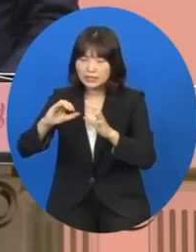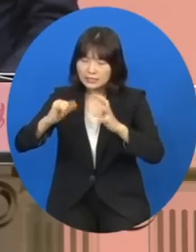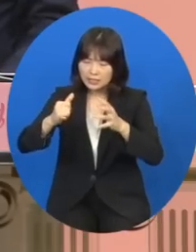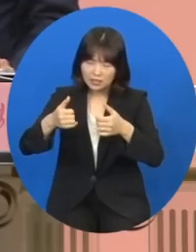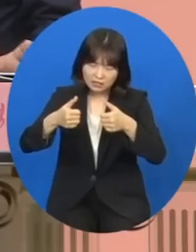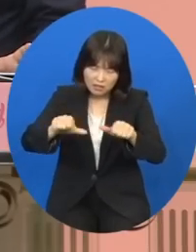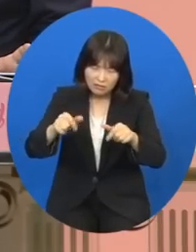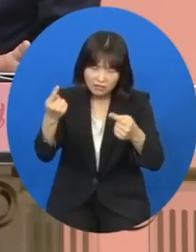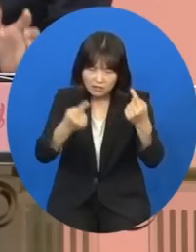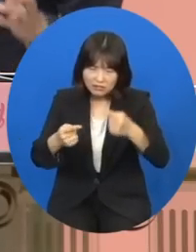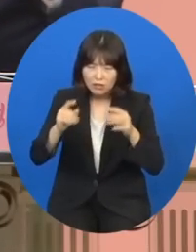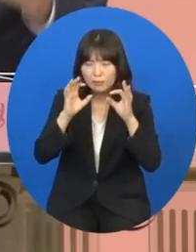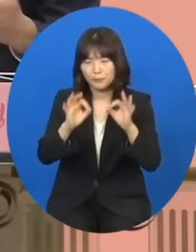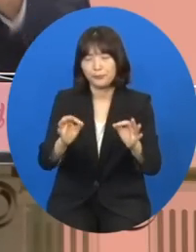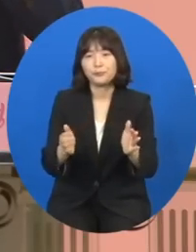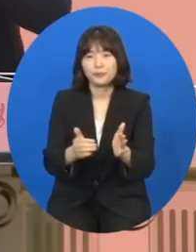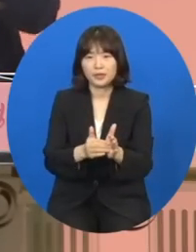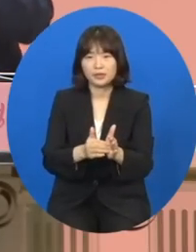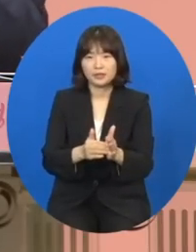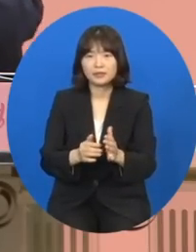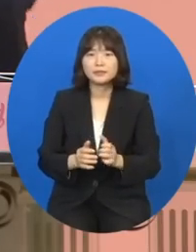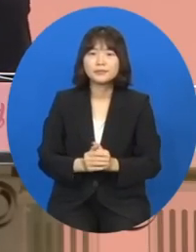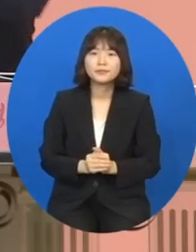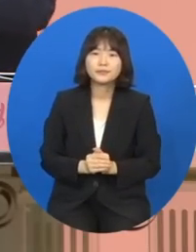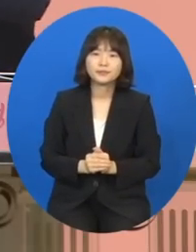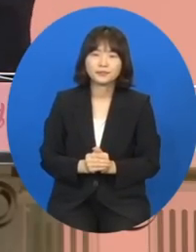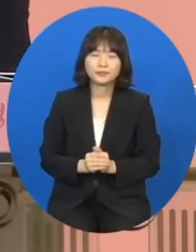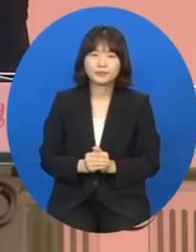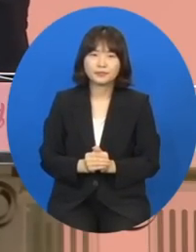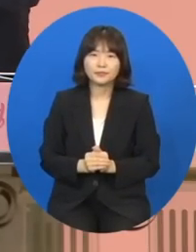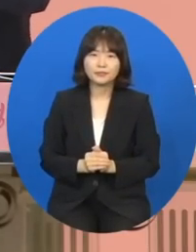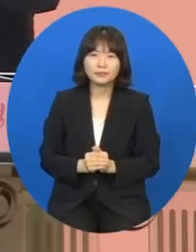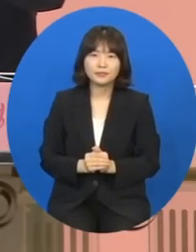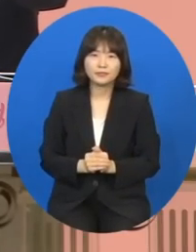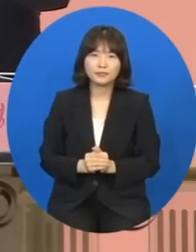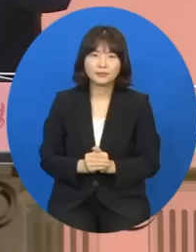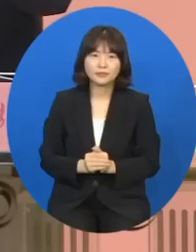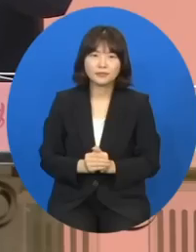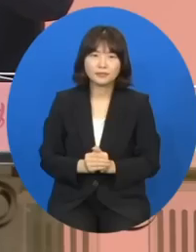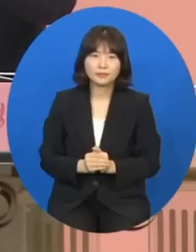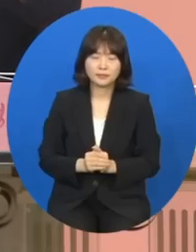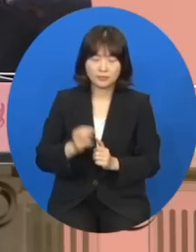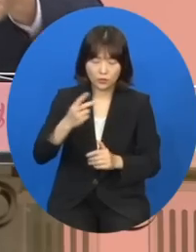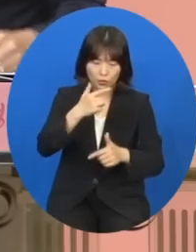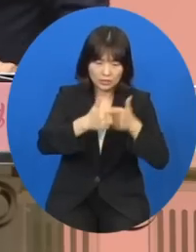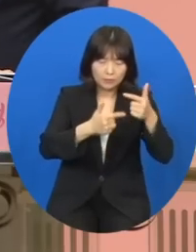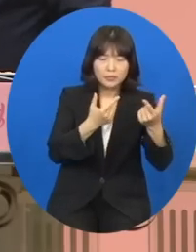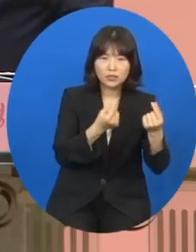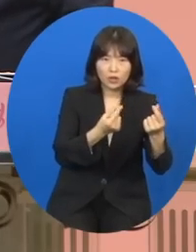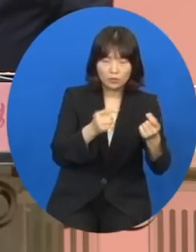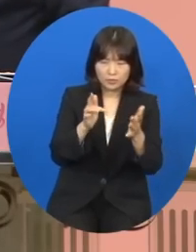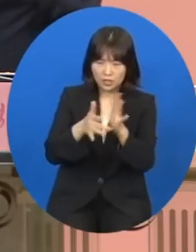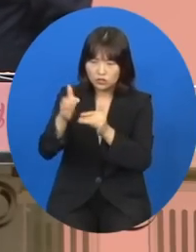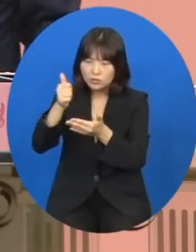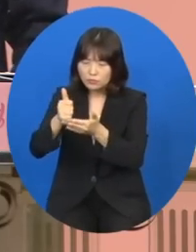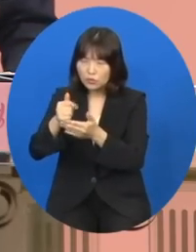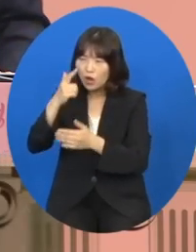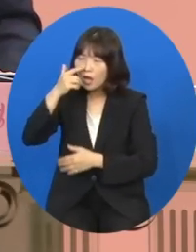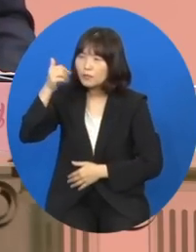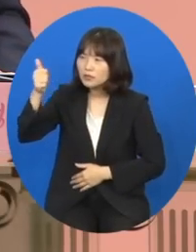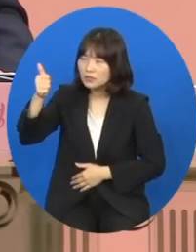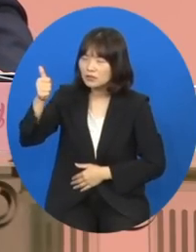보셨습니다 와이프 미얀마의 쥐 서 스 풀이를 물 뻑 어쭈 섬 땡 그리고 내 미아 처럼 기 스님도 아버지께